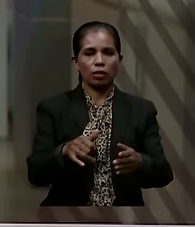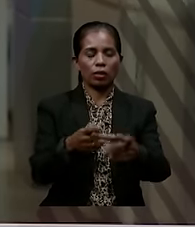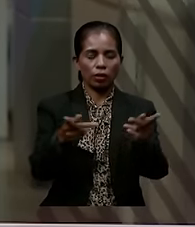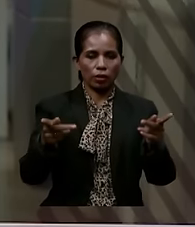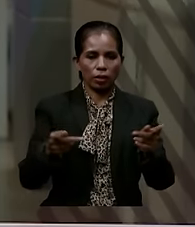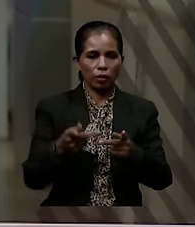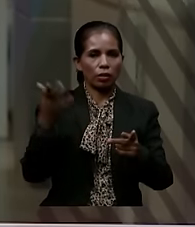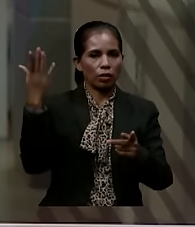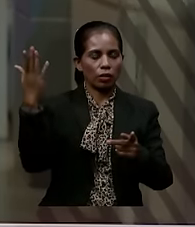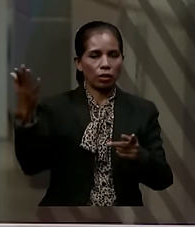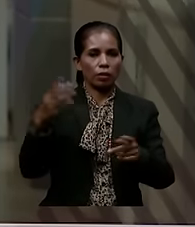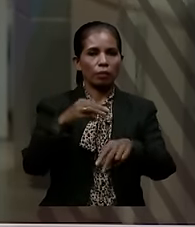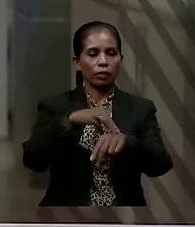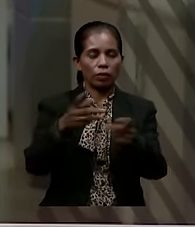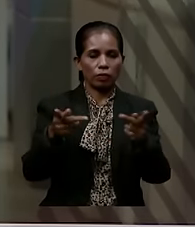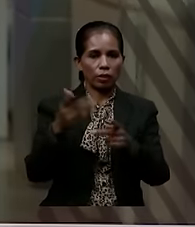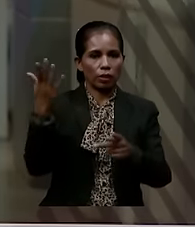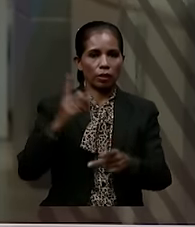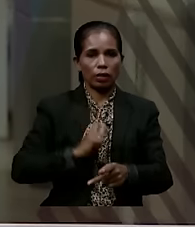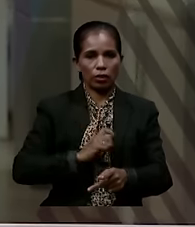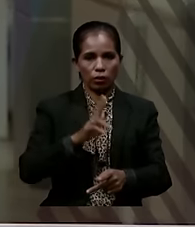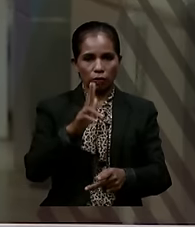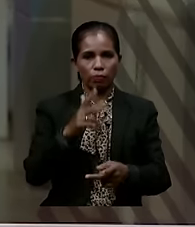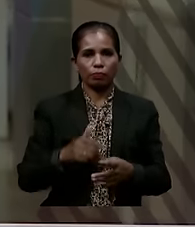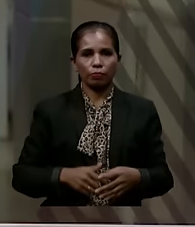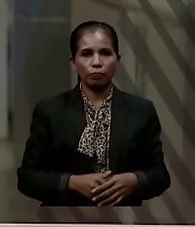santo e tacitolo.